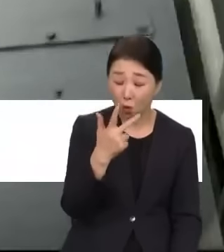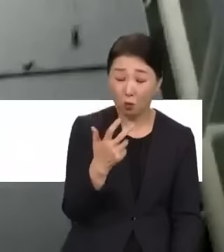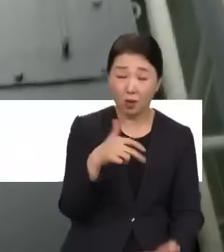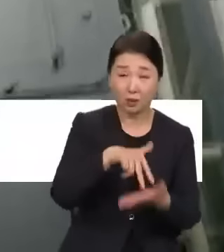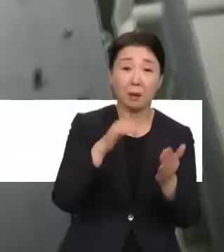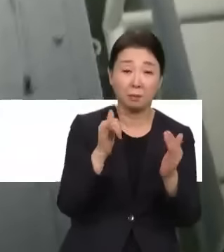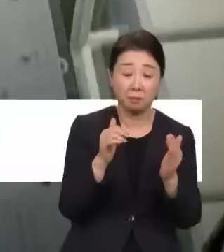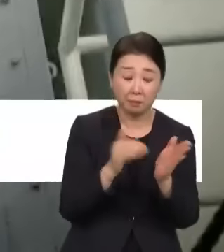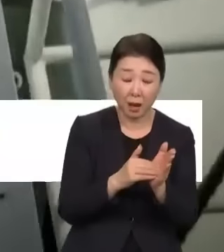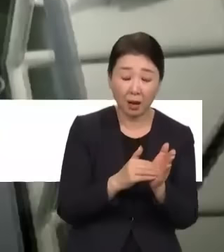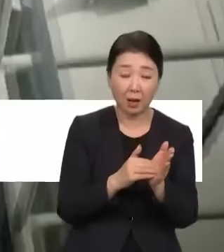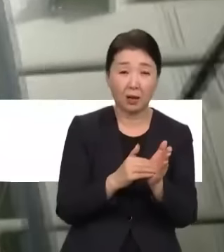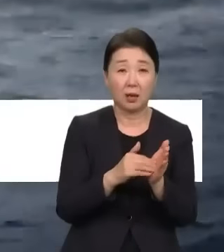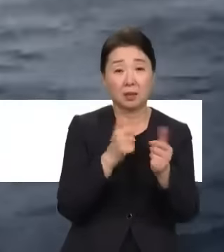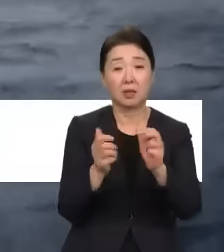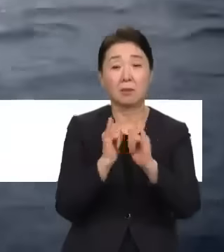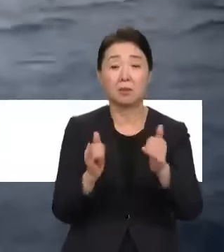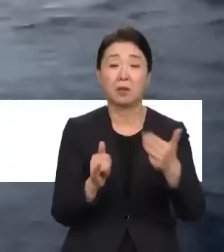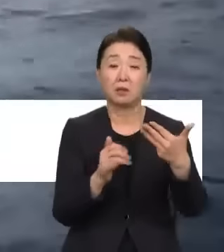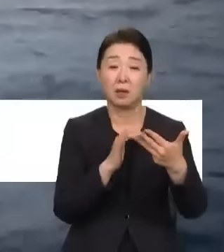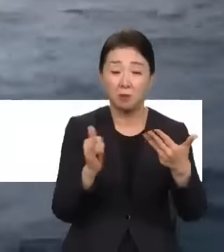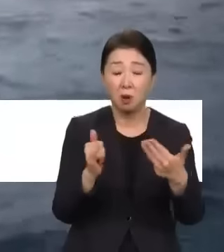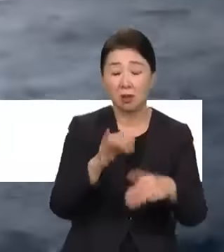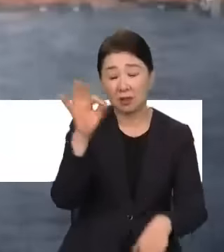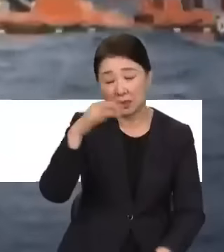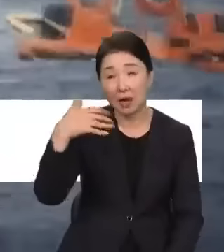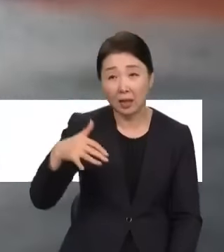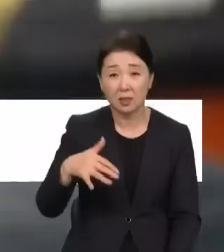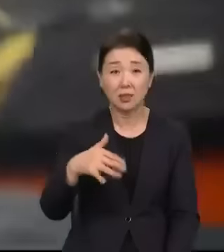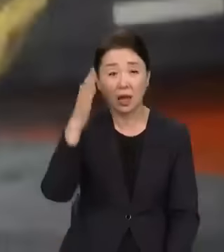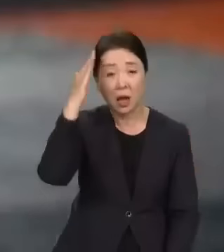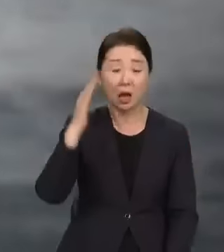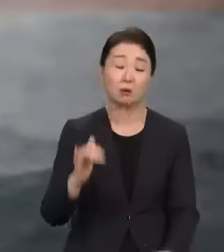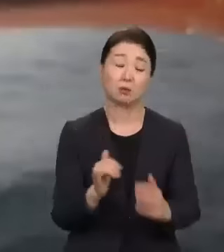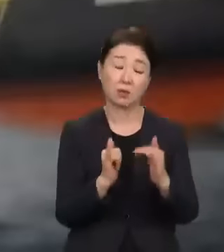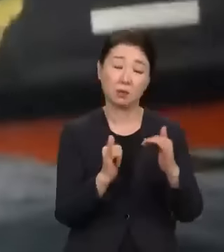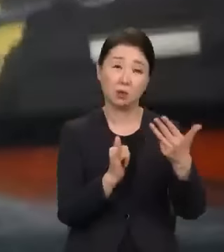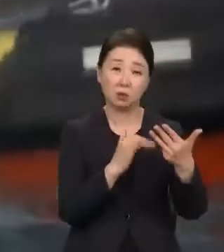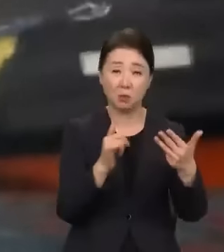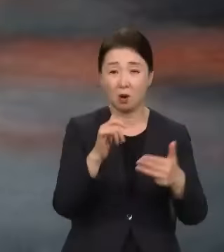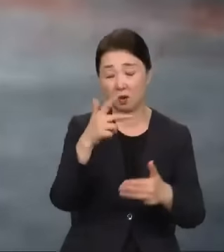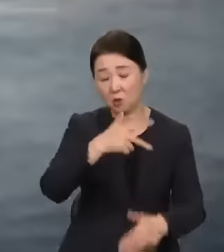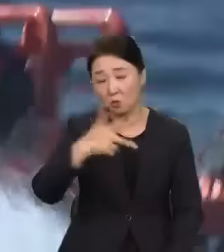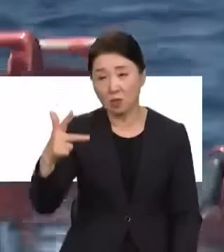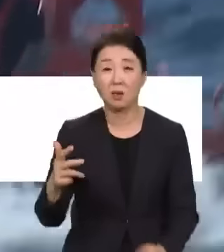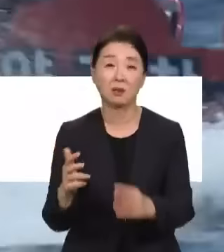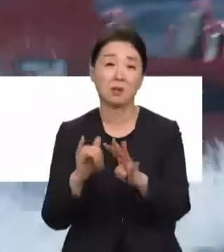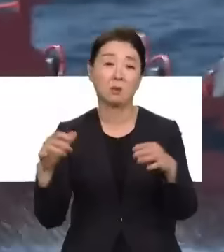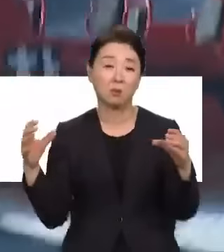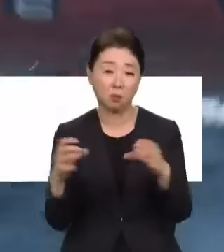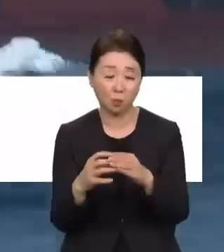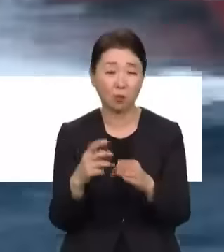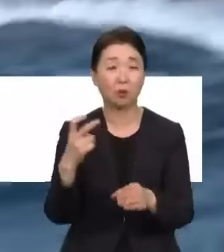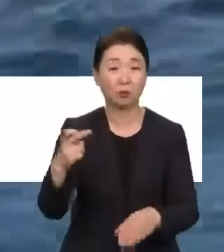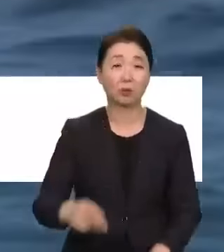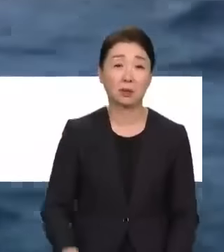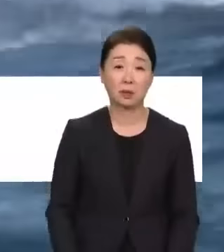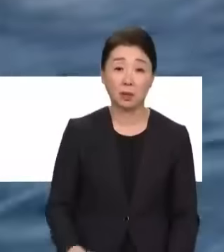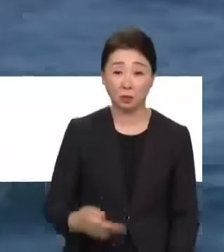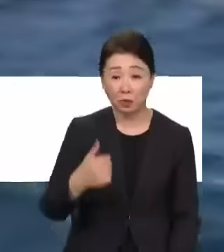아직 찾지 못한 사람은 한국인 8명, 인도네시아인 2명, 총 10명입니다. 우리 애가 또 수영도